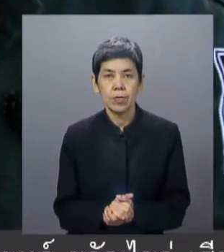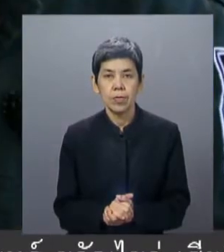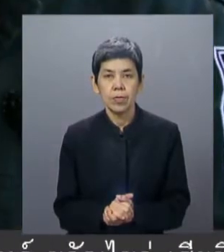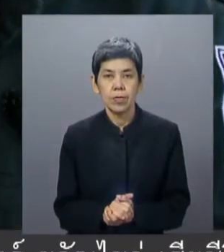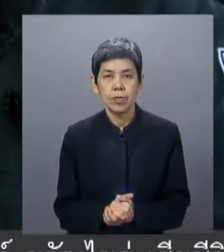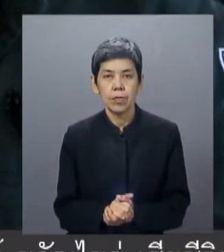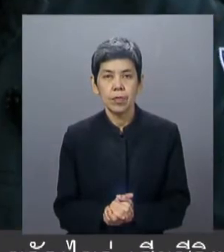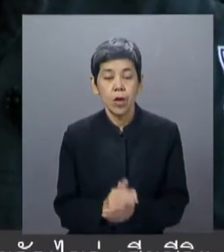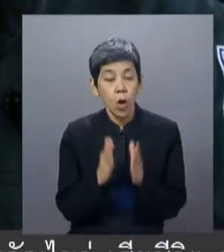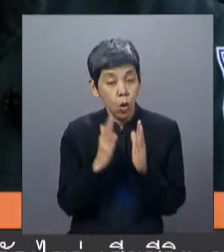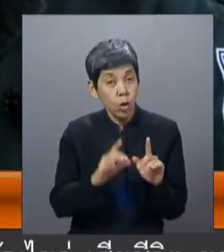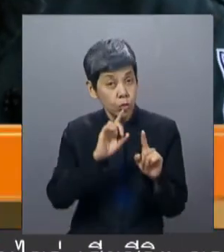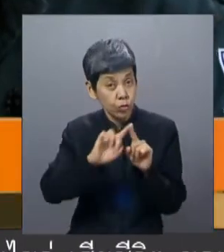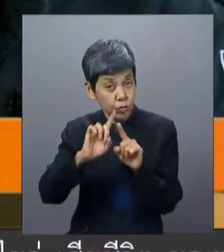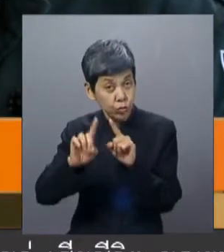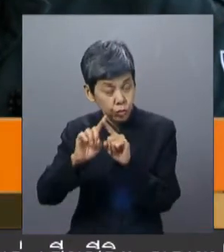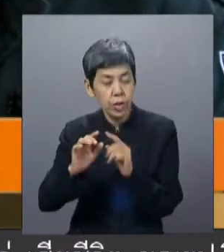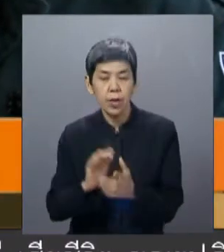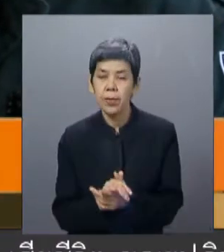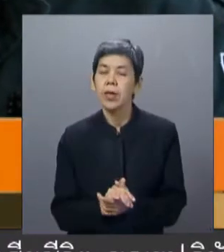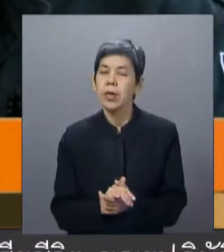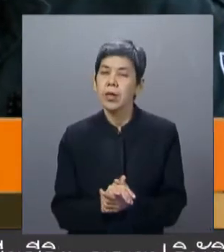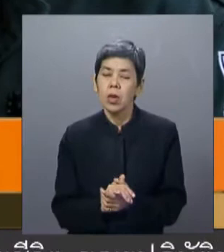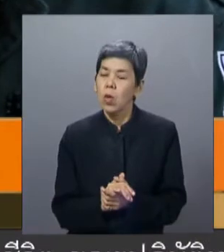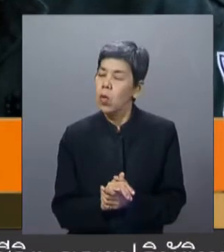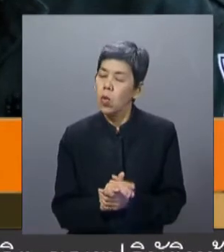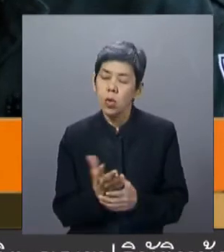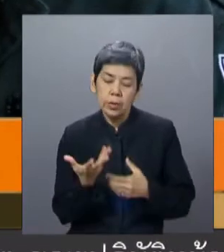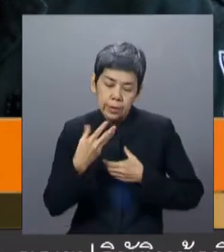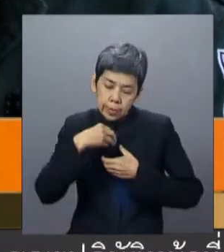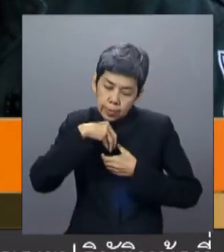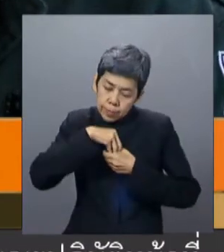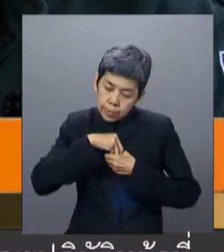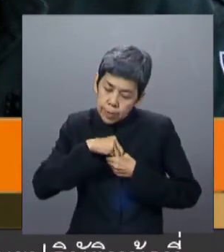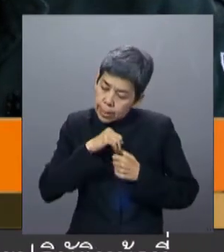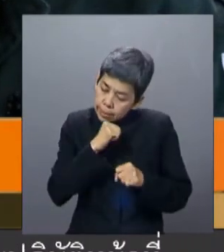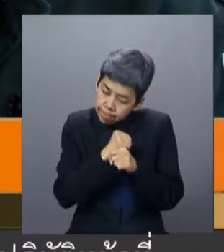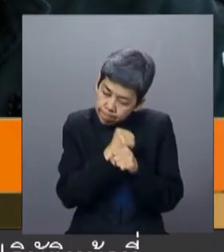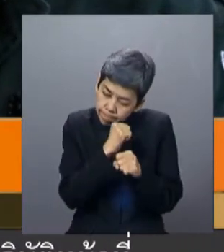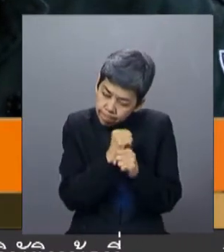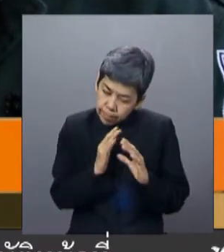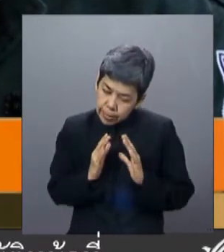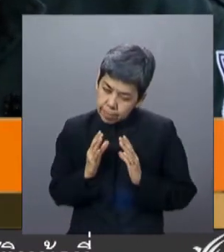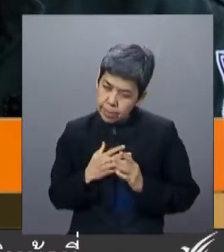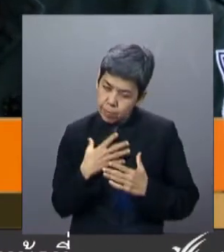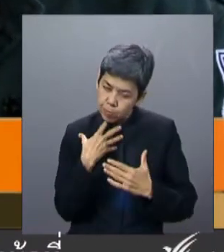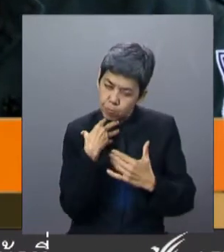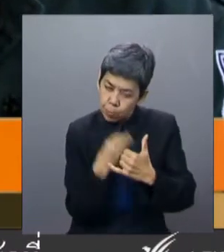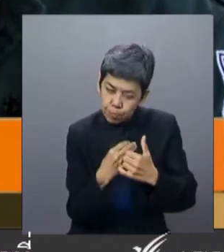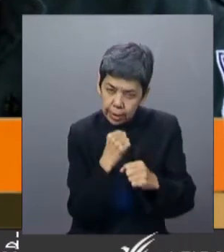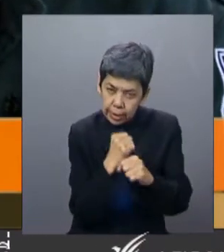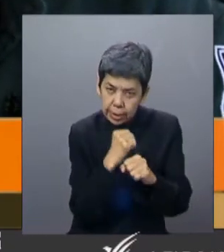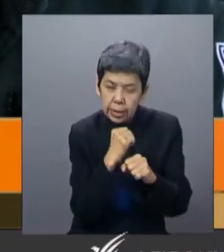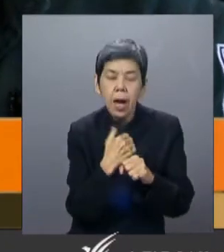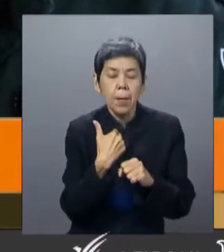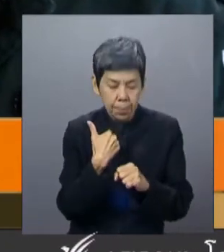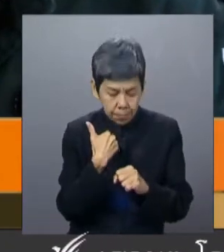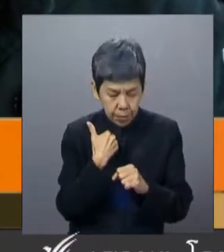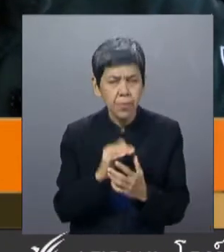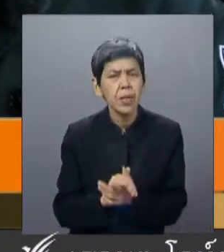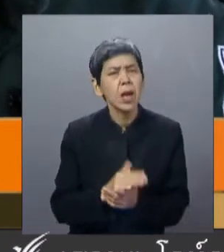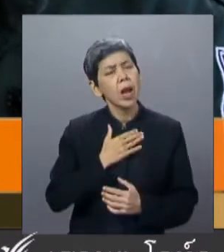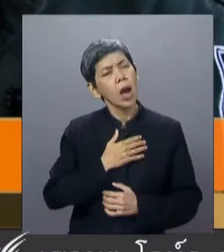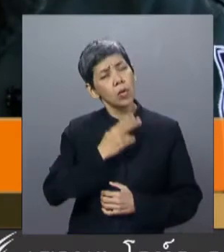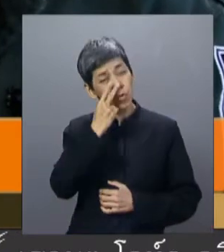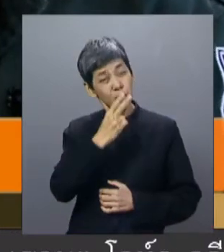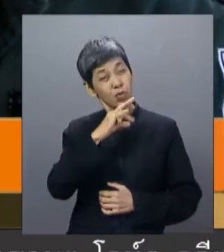หลายๆท่านเนี่ยเอาใจใส่เข้าไปเอาความรู้สึกที่มีเกี่ยวกับพระองค์ท่านถ่ายทอดออกมาแต่ว่าโดยส่ว